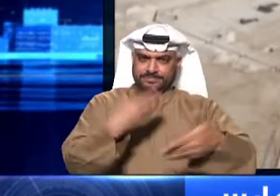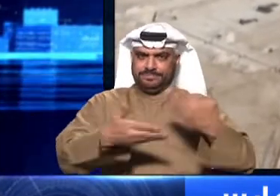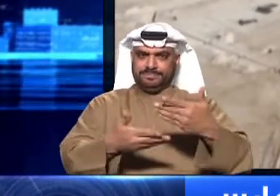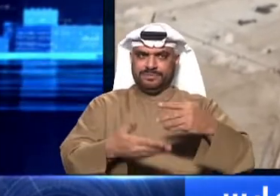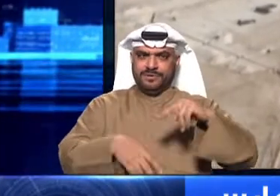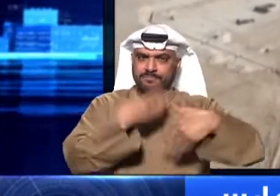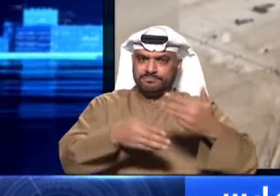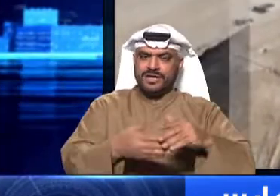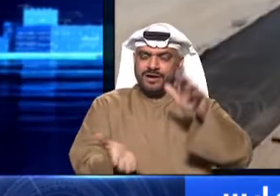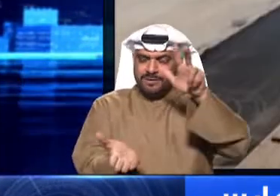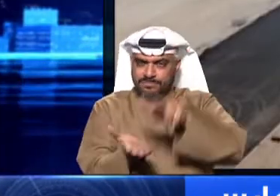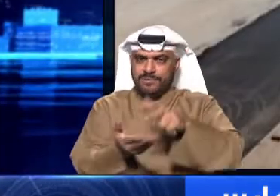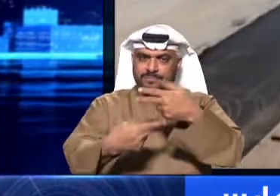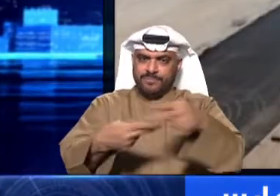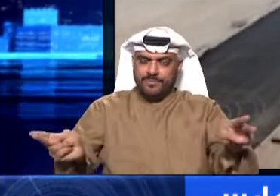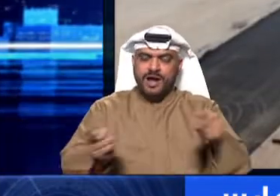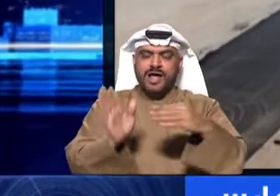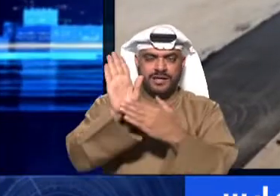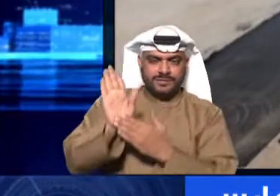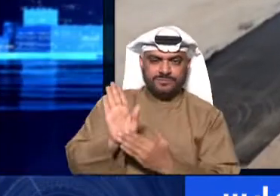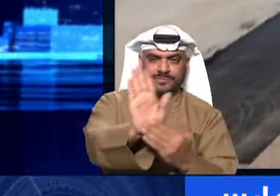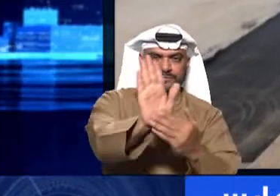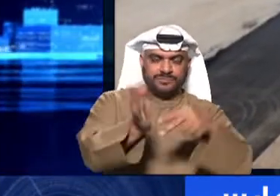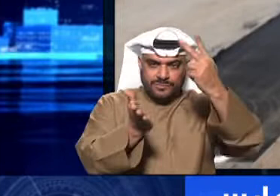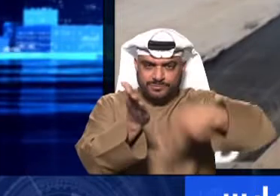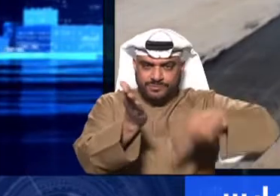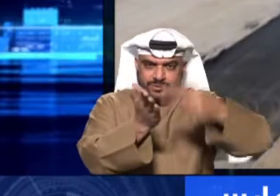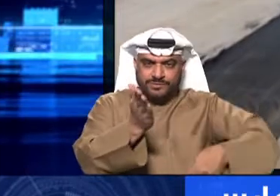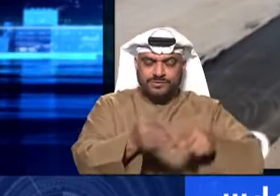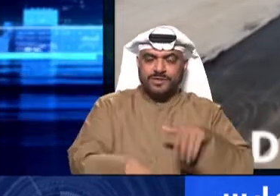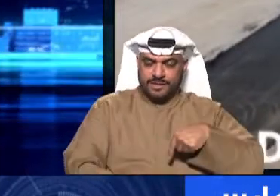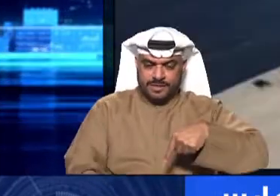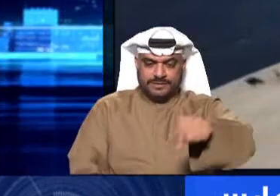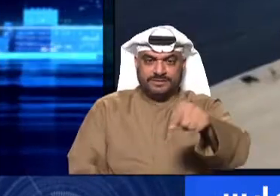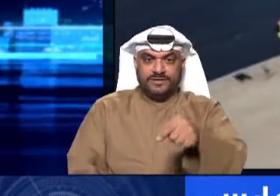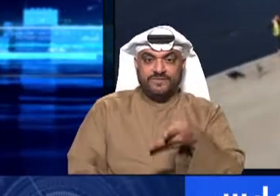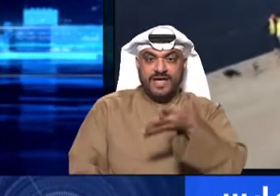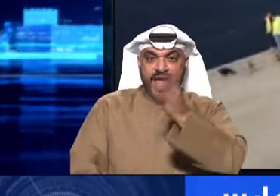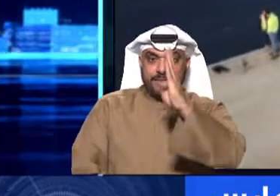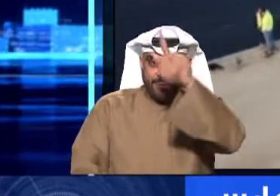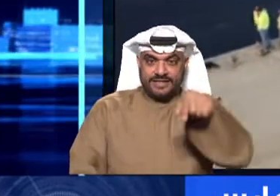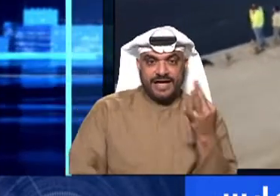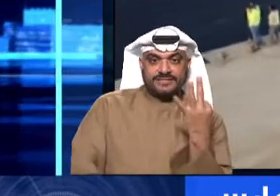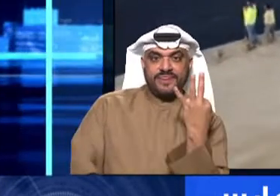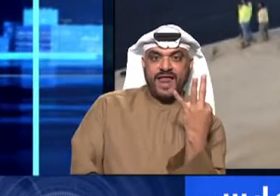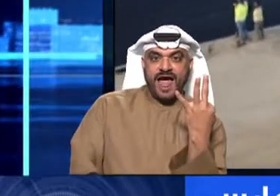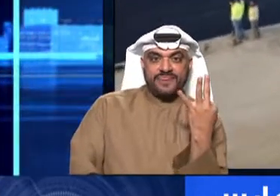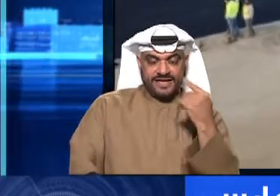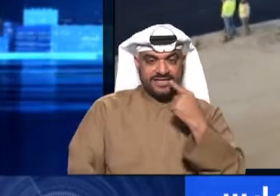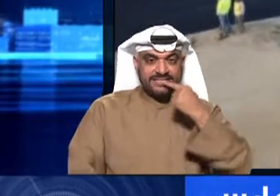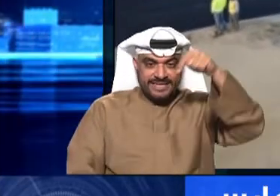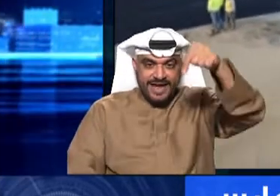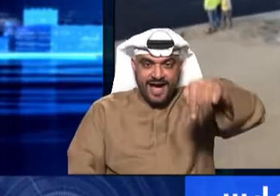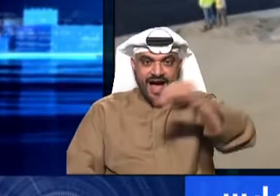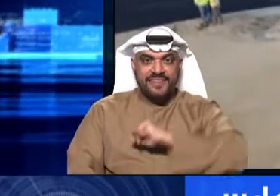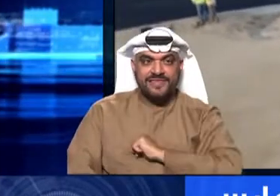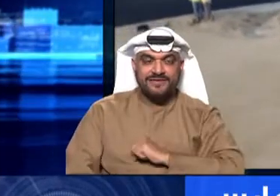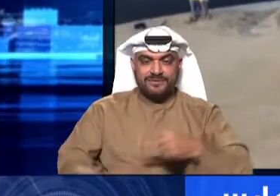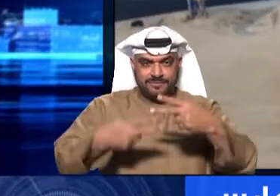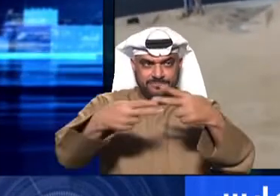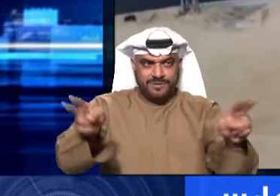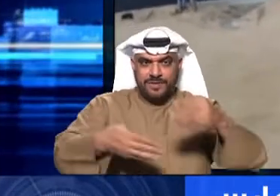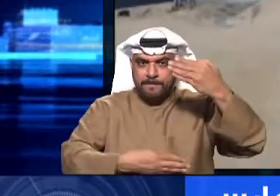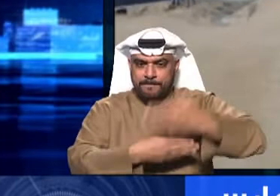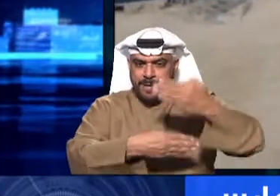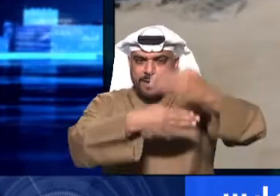بالسماح باصدار تراخيص البناء في 14 مارس الحالي لهذه السنة، خصوصا أن